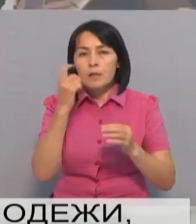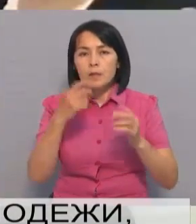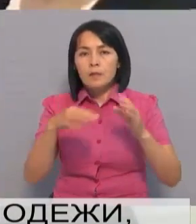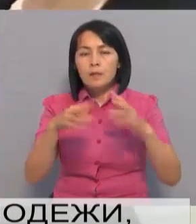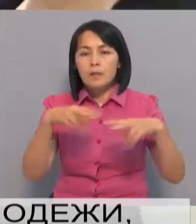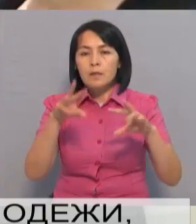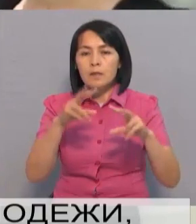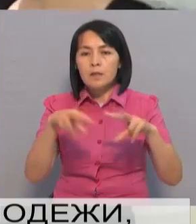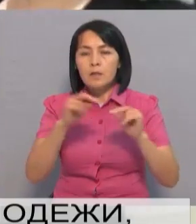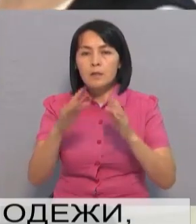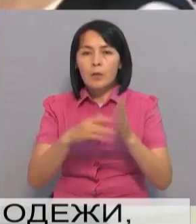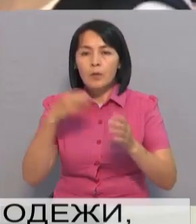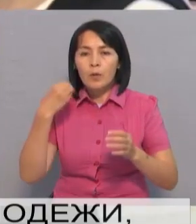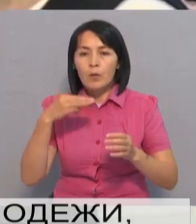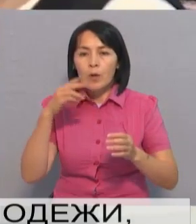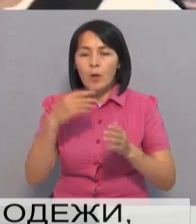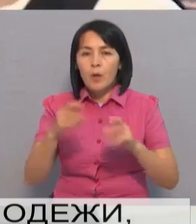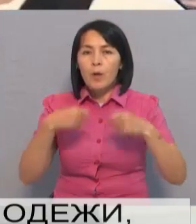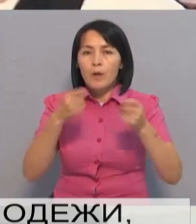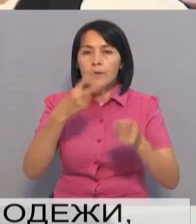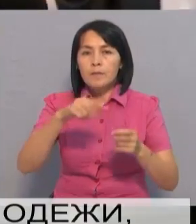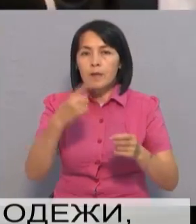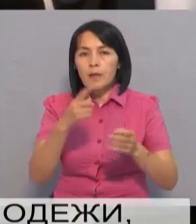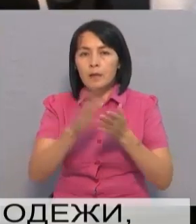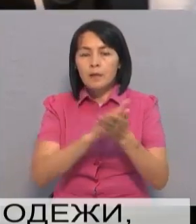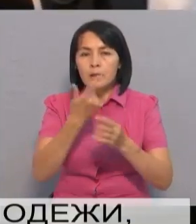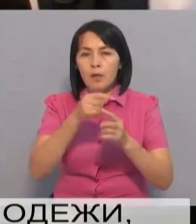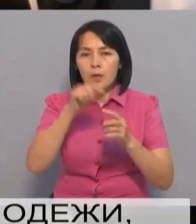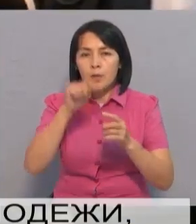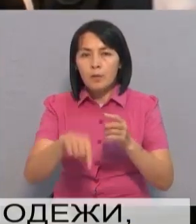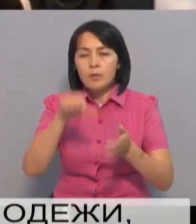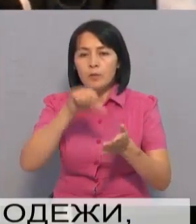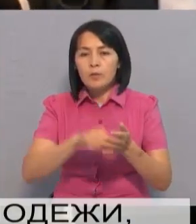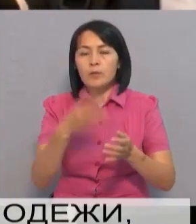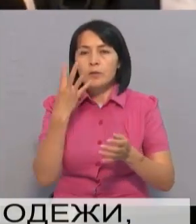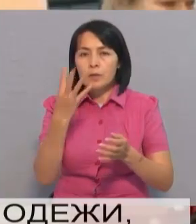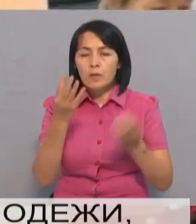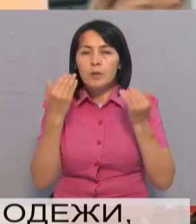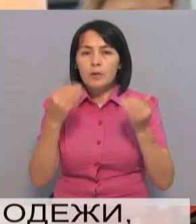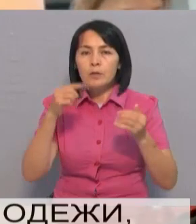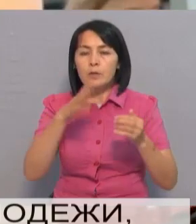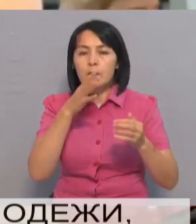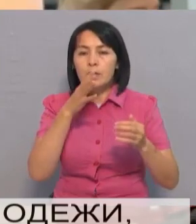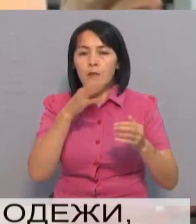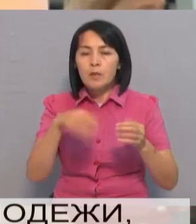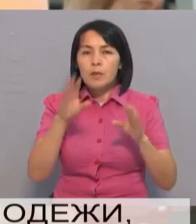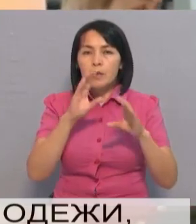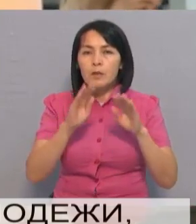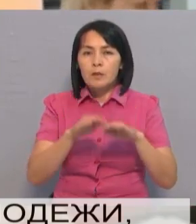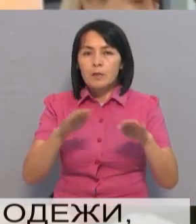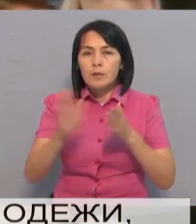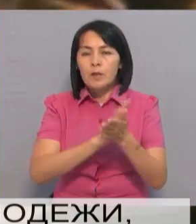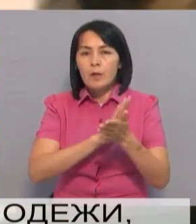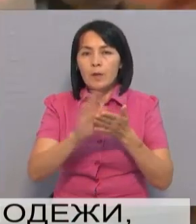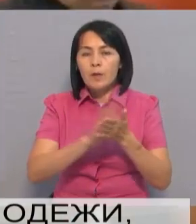специальности. Кроме того, городу Туркестан выделен 21 грант, из которых сейчас претендуют только 4. До настоящего времени студенты, получившие